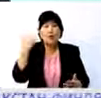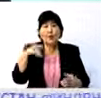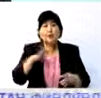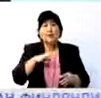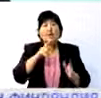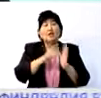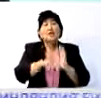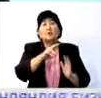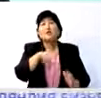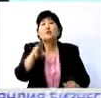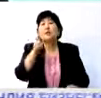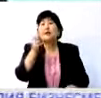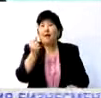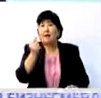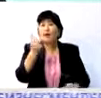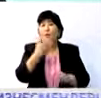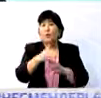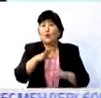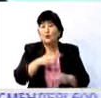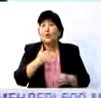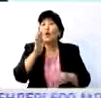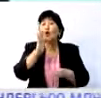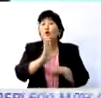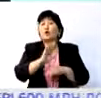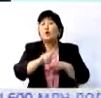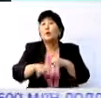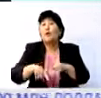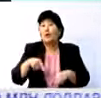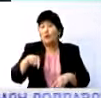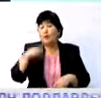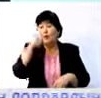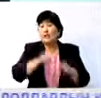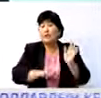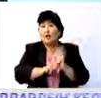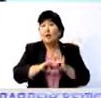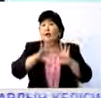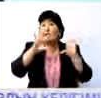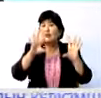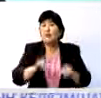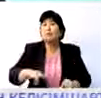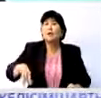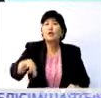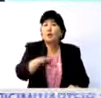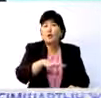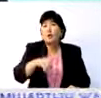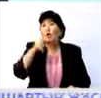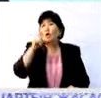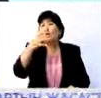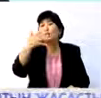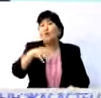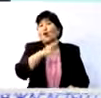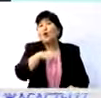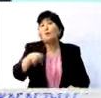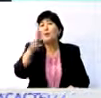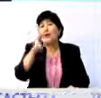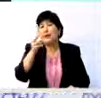70 миллиард шамасында ақша бөлінген болса, жолдаудан кейін, мысалы, осы жылдан бастап біз жалпы республикада 150 миллиард теңгеге